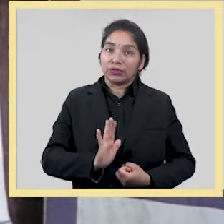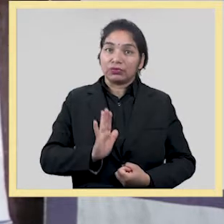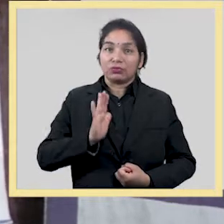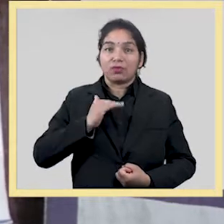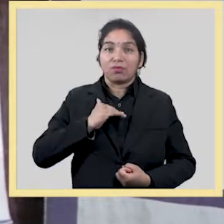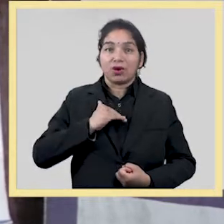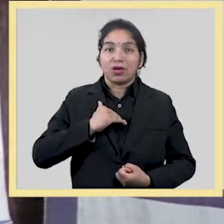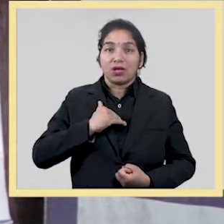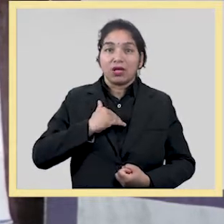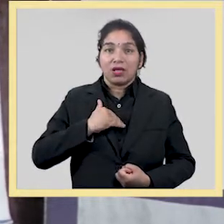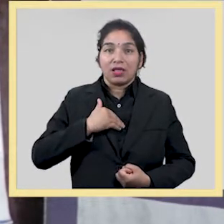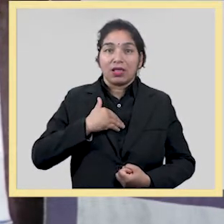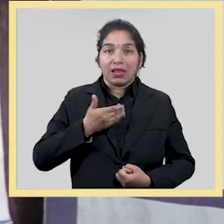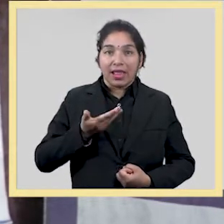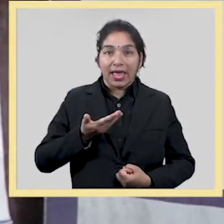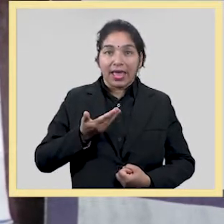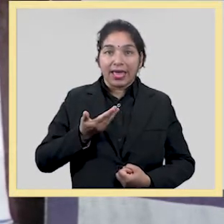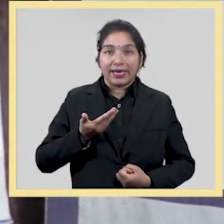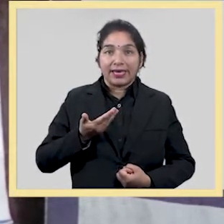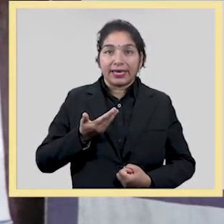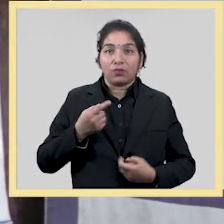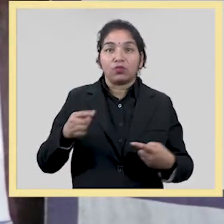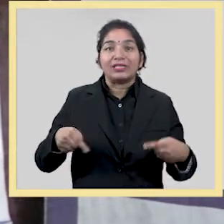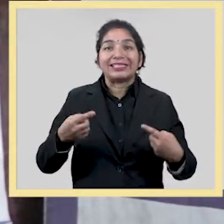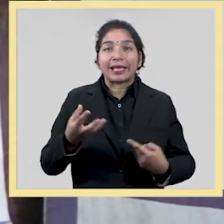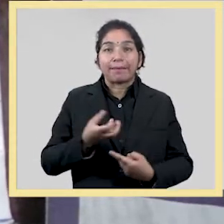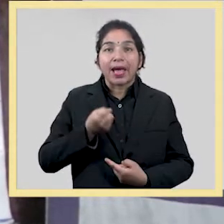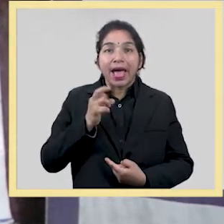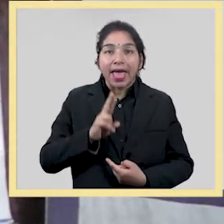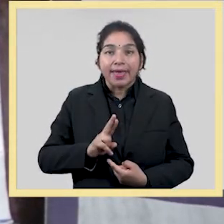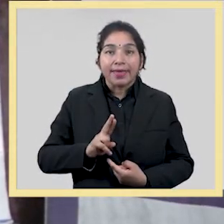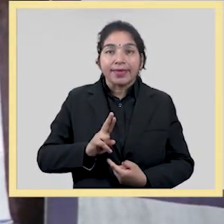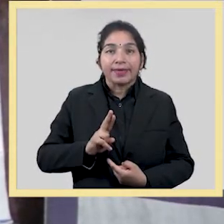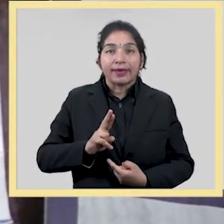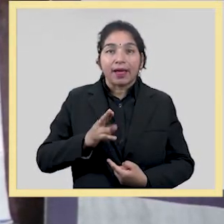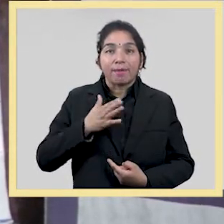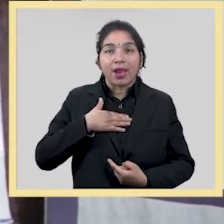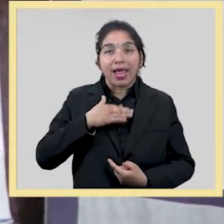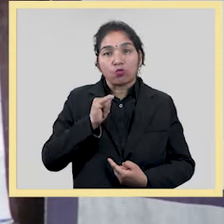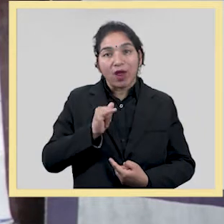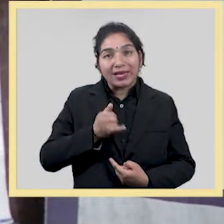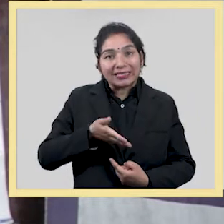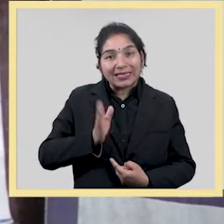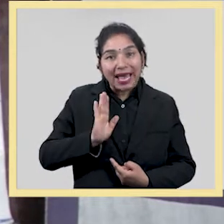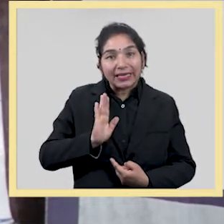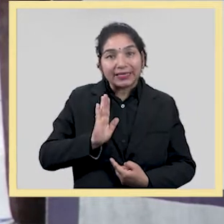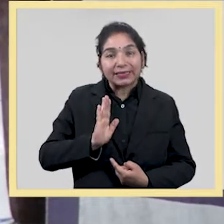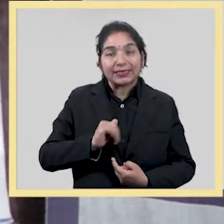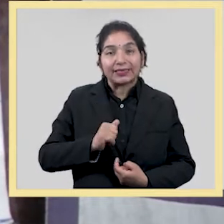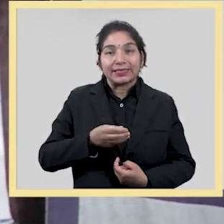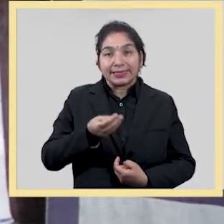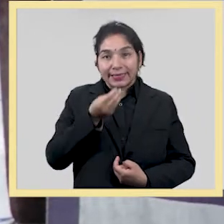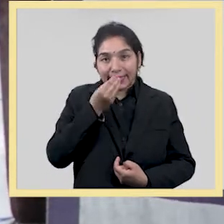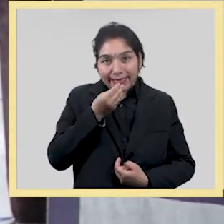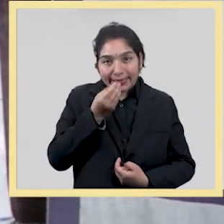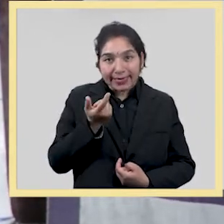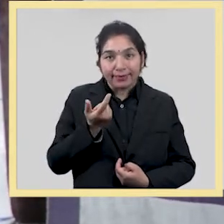मलाई विचार पाएर मलाई टोइलेट जान, खाना